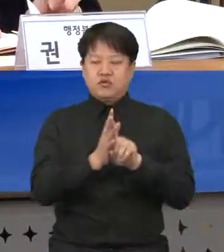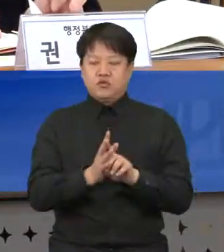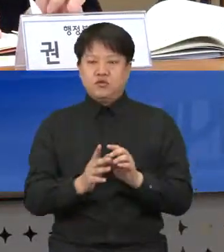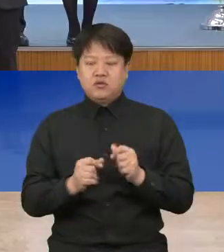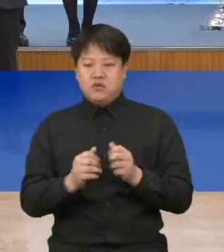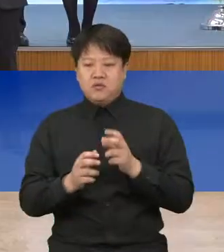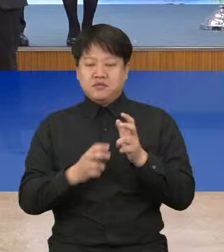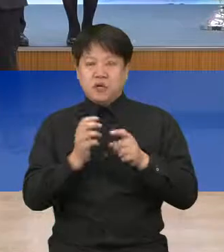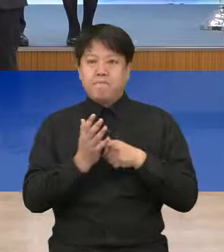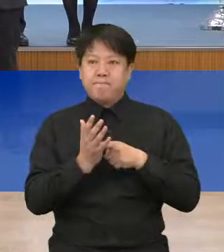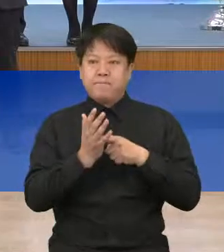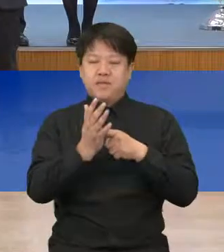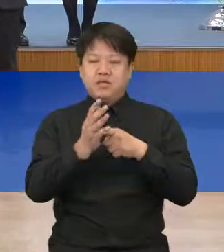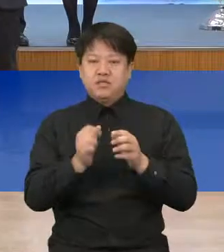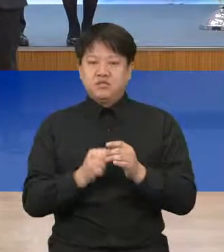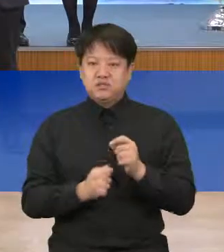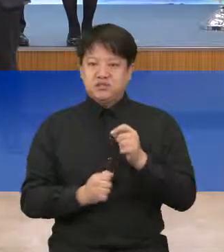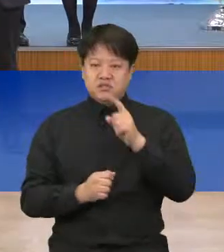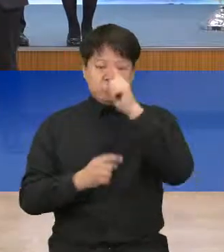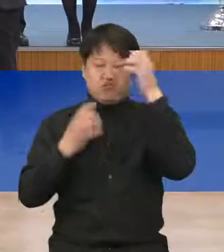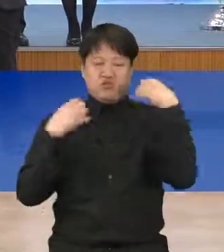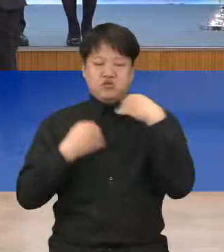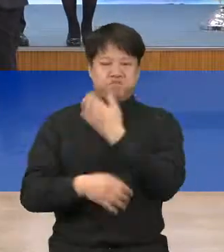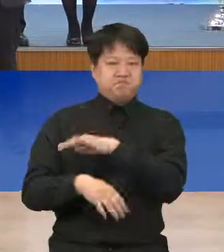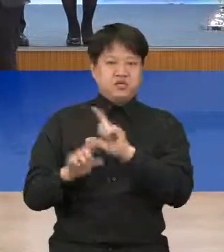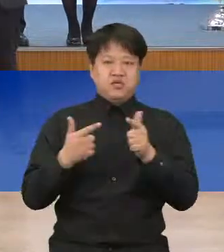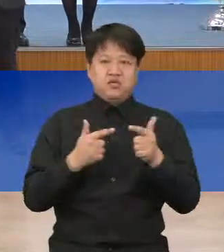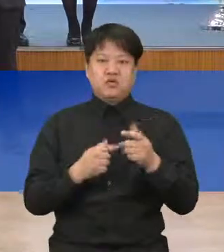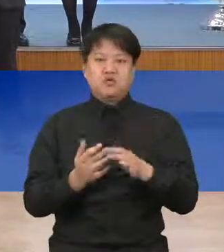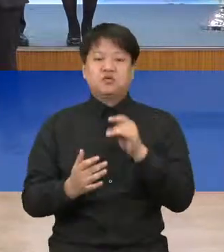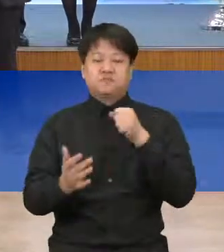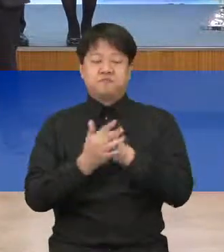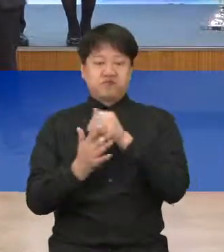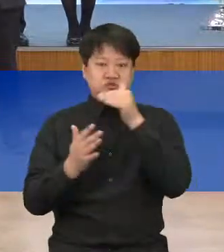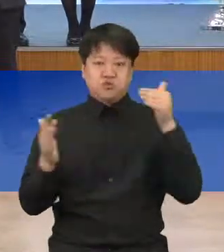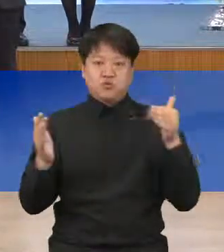정책에 소외되지 않고 조기에 추진될 수 있도록 촉구하는 결의문을 채택했습니다.